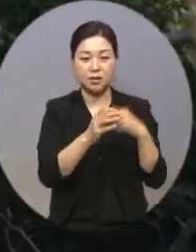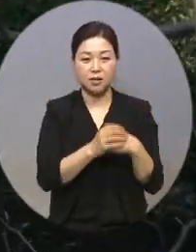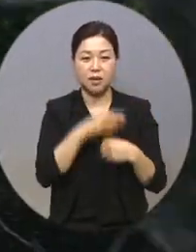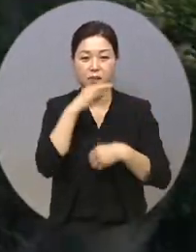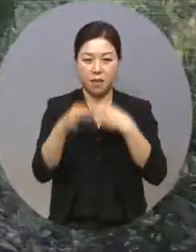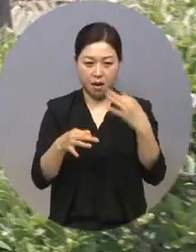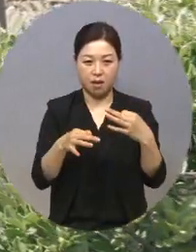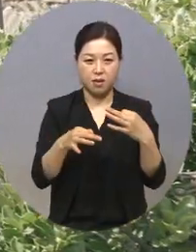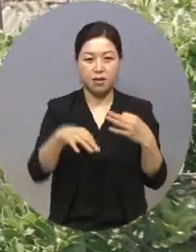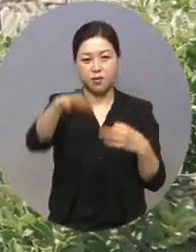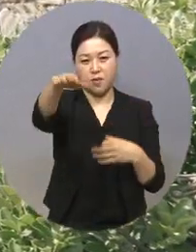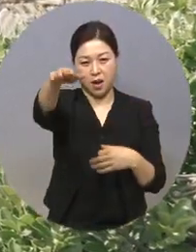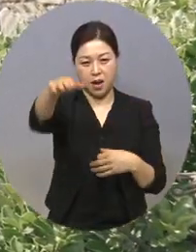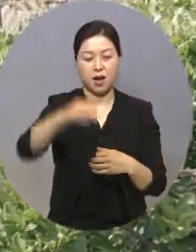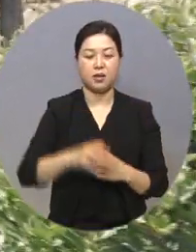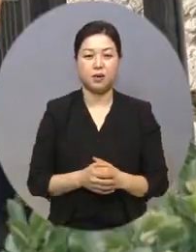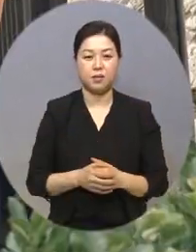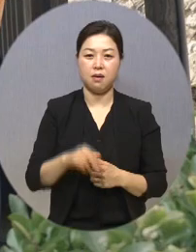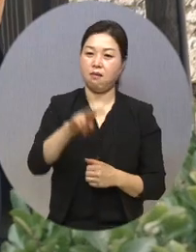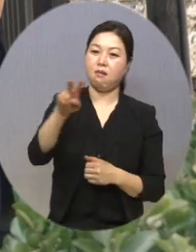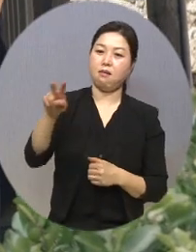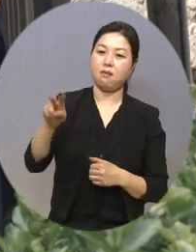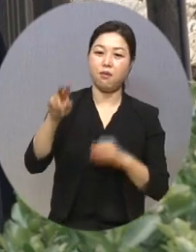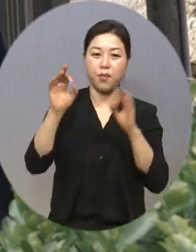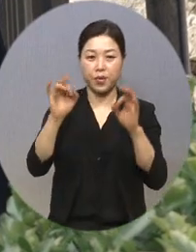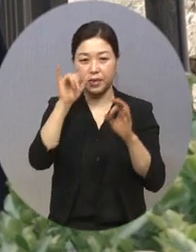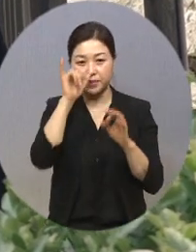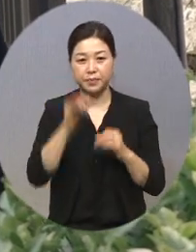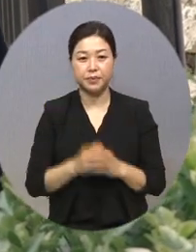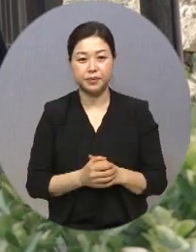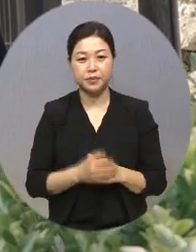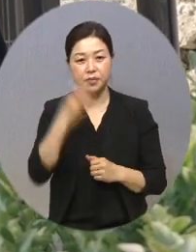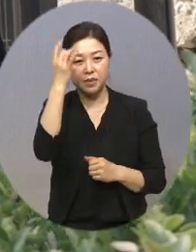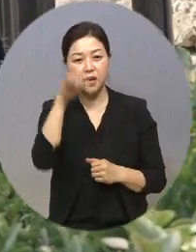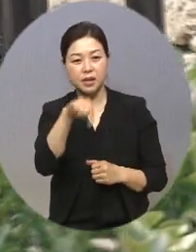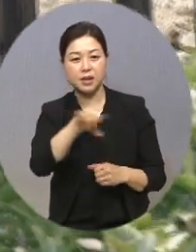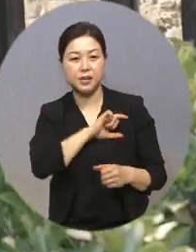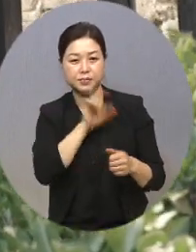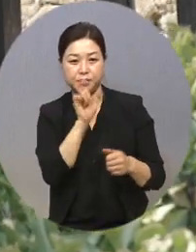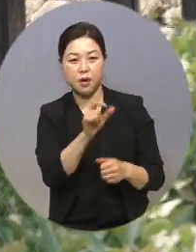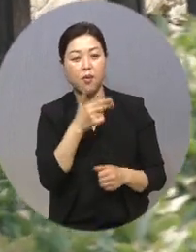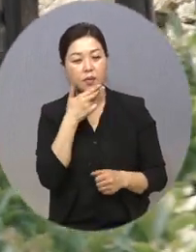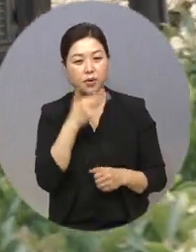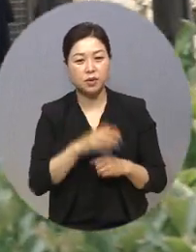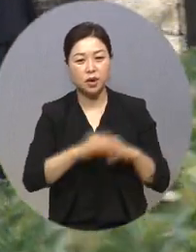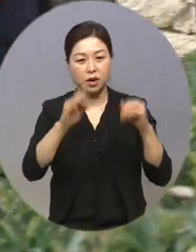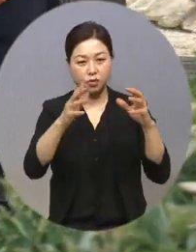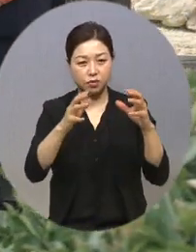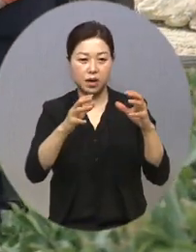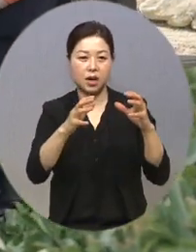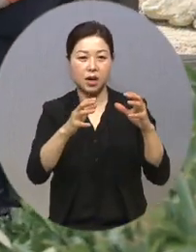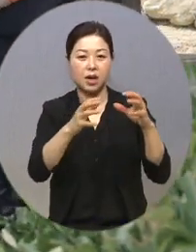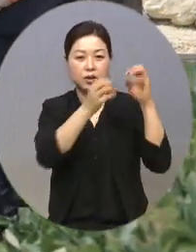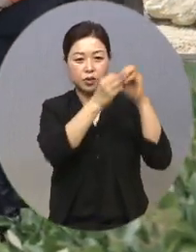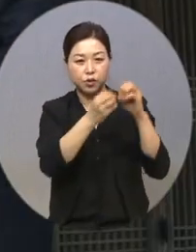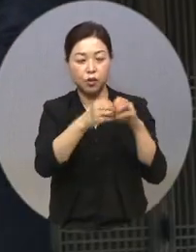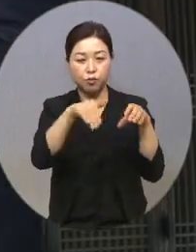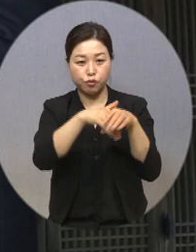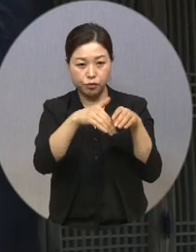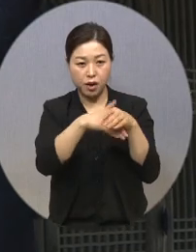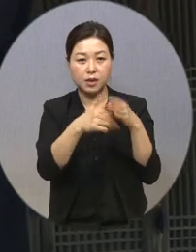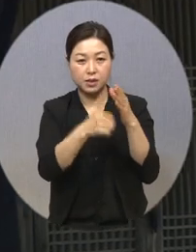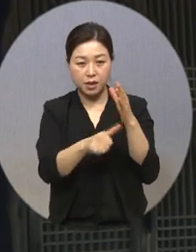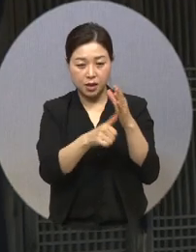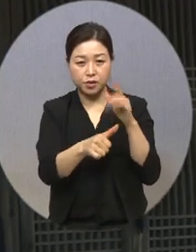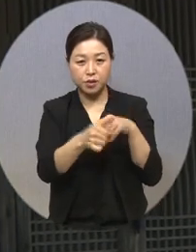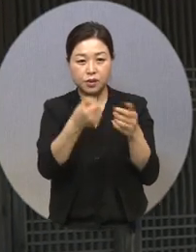다 보일 거 아니에요. 그러니까 원래 여기는 공식 이름은 없었어. 근데 국가민속문화재로 지정을 하려면 뭐 이름이 있어야 할 거 아니에요. 그래서